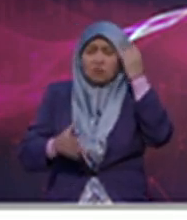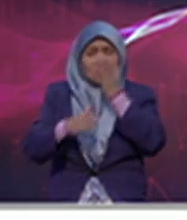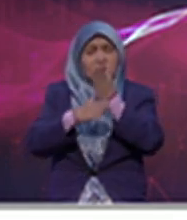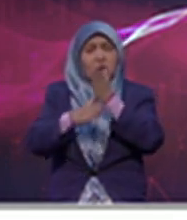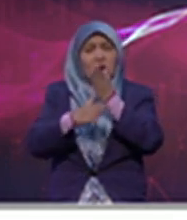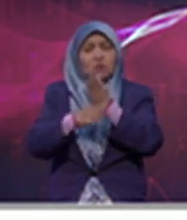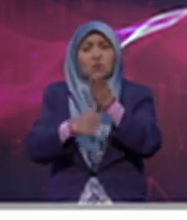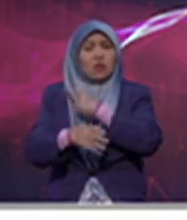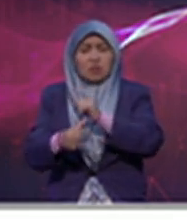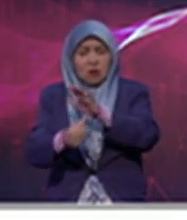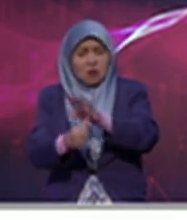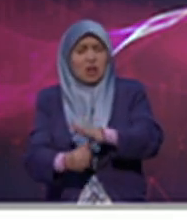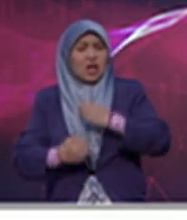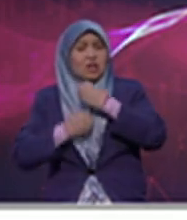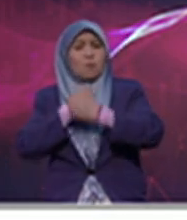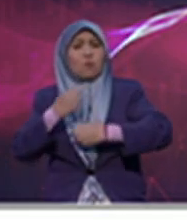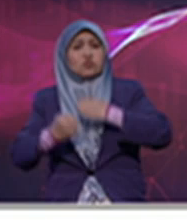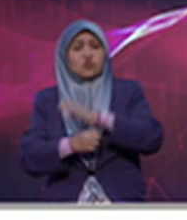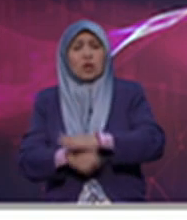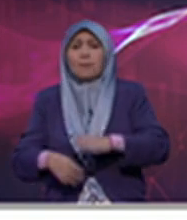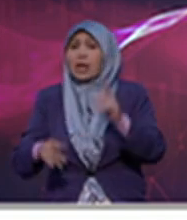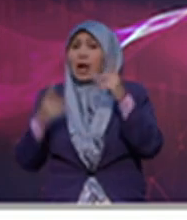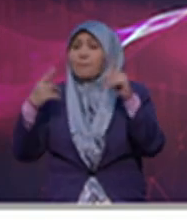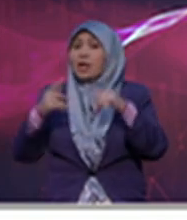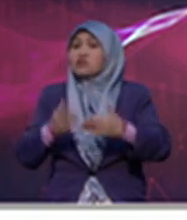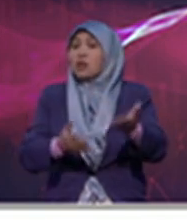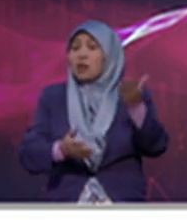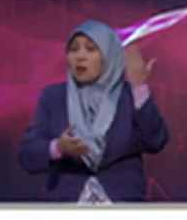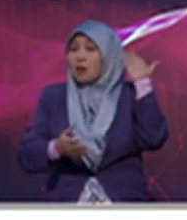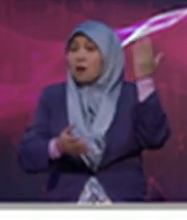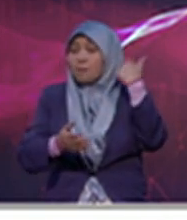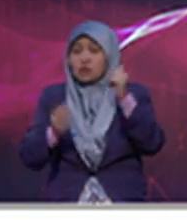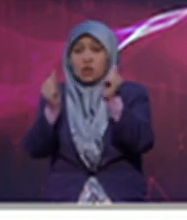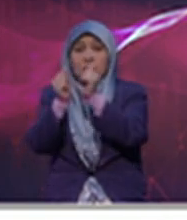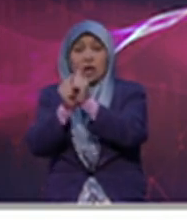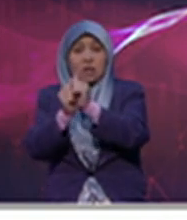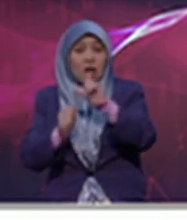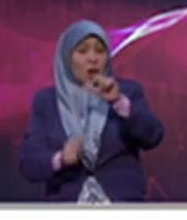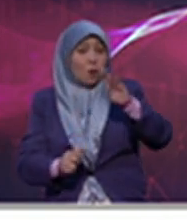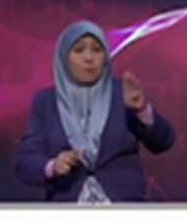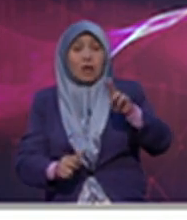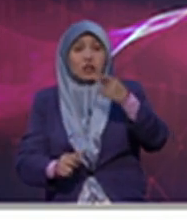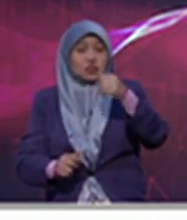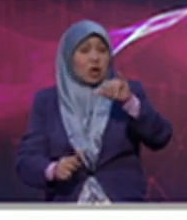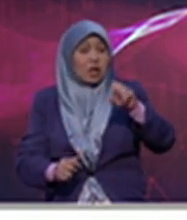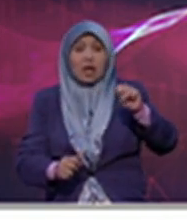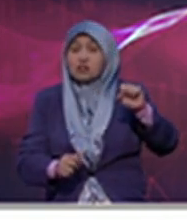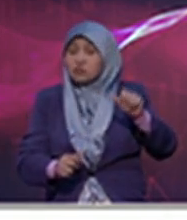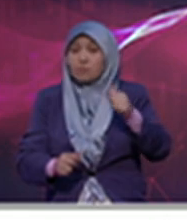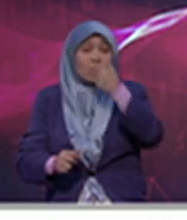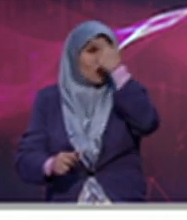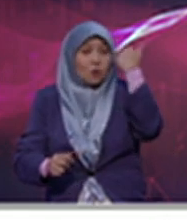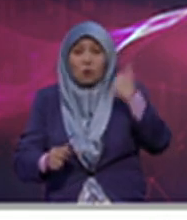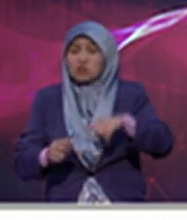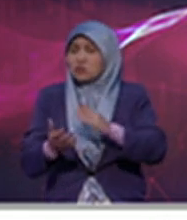terganggu dan tekanan emosi. Pada Khamis lepas, remaja itu ditahan di lobi HSIS kerana disyaki menyamar